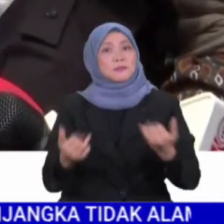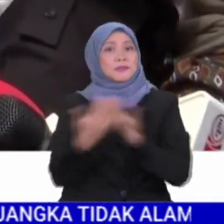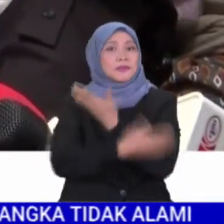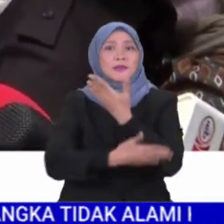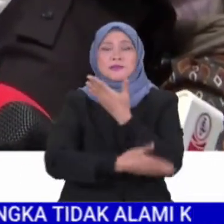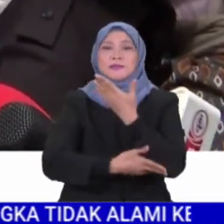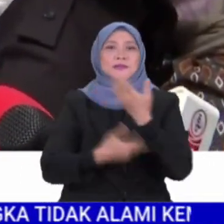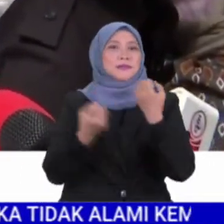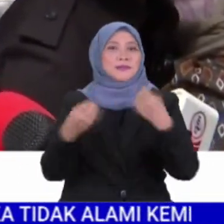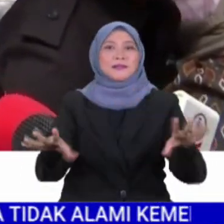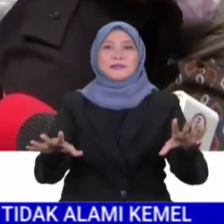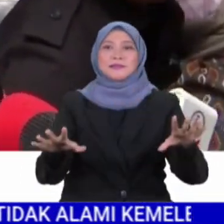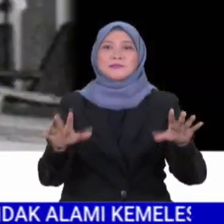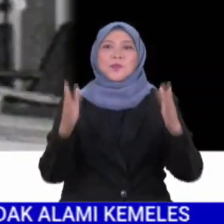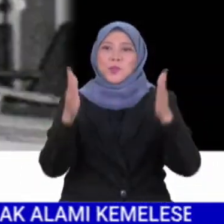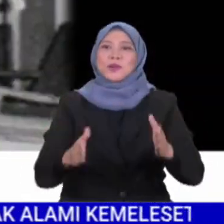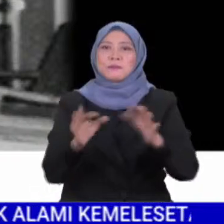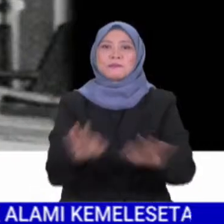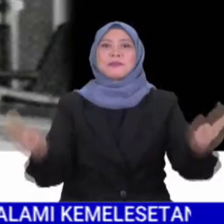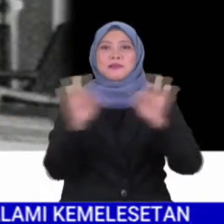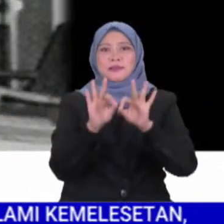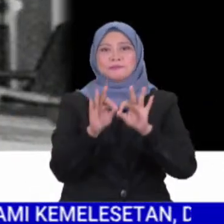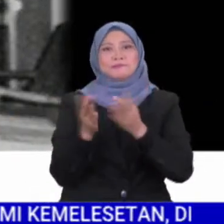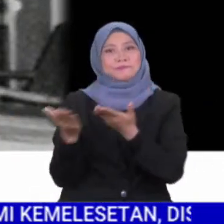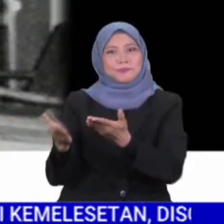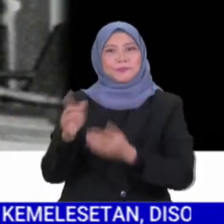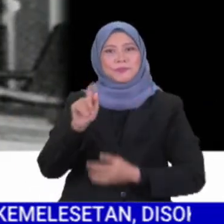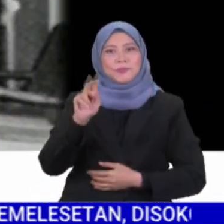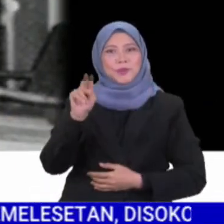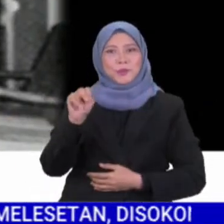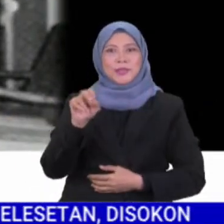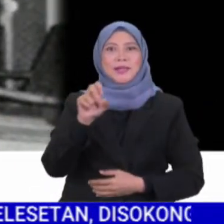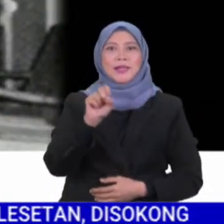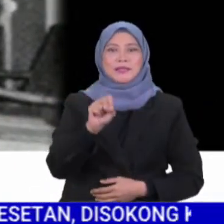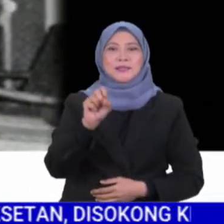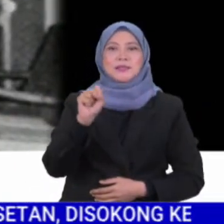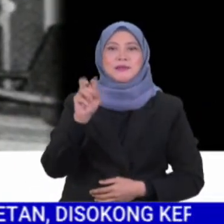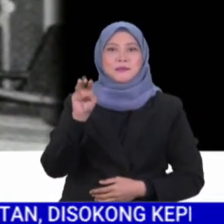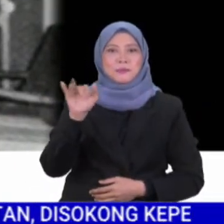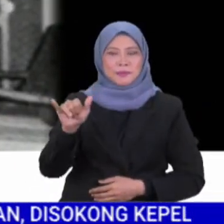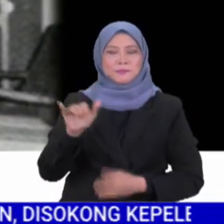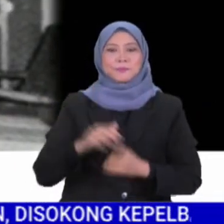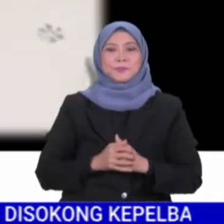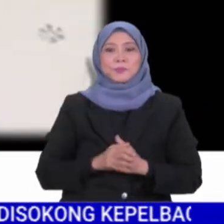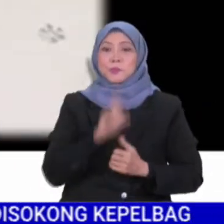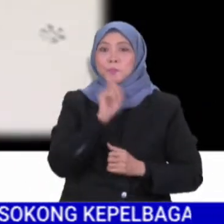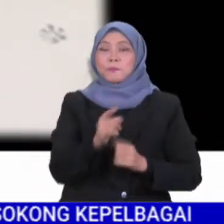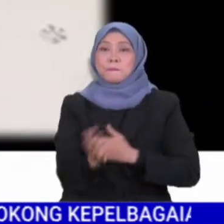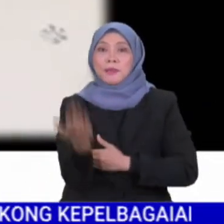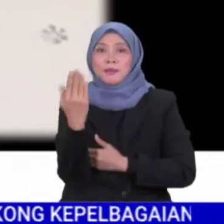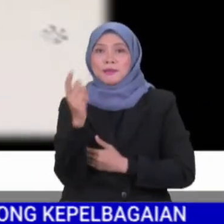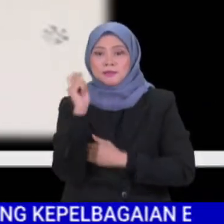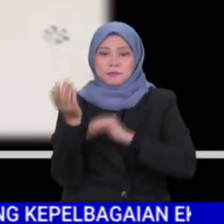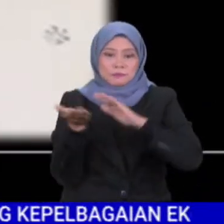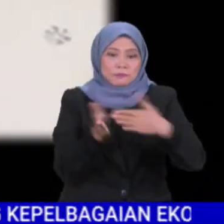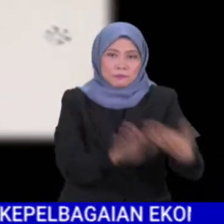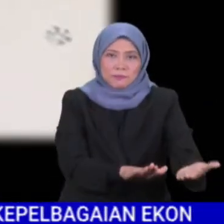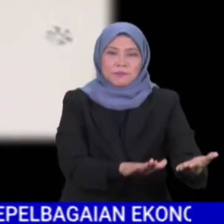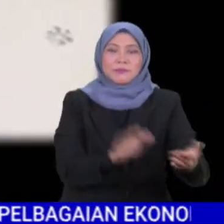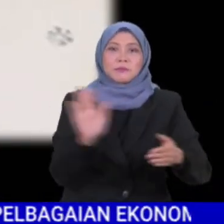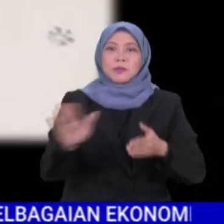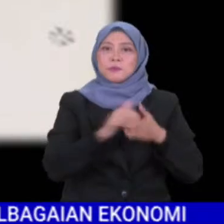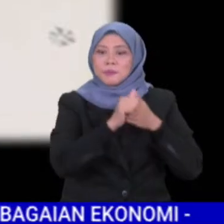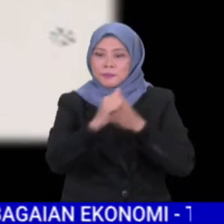hebat seperti Tun ini. Tun Dr. S. Sami Velu meninggal dunia pagi tadi. Beliau yang memimpin